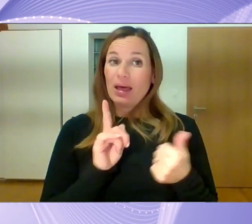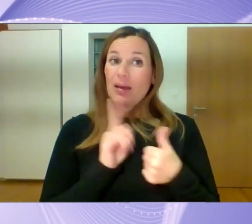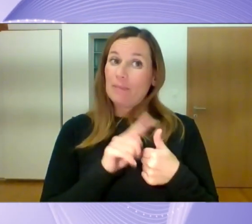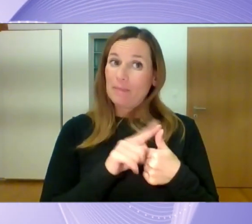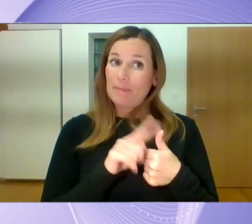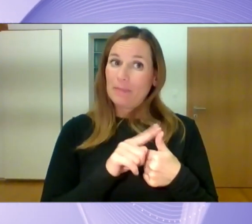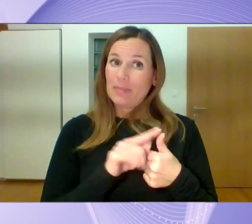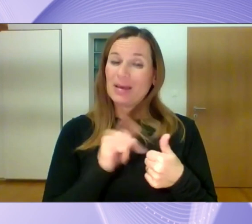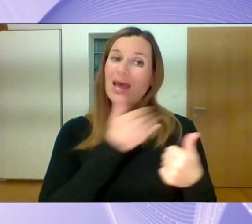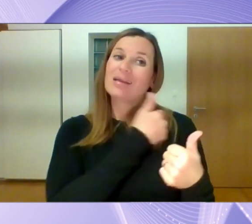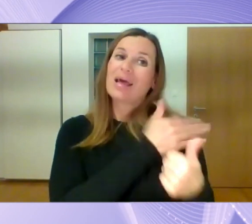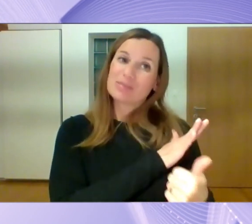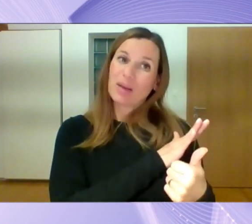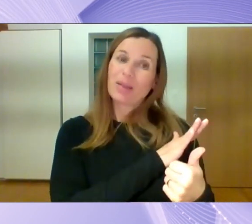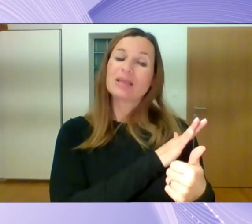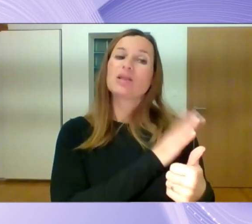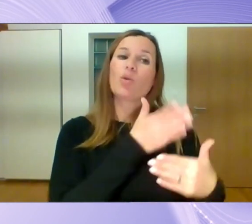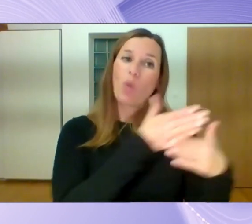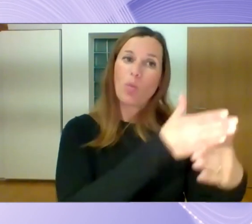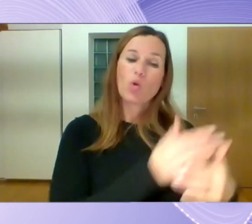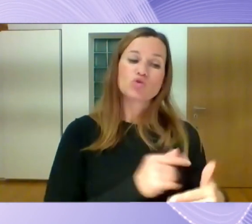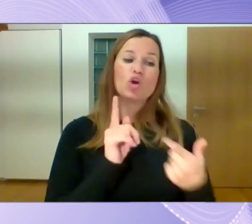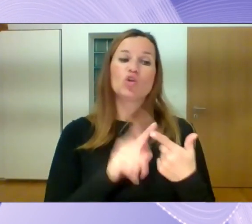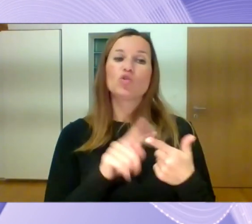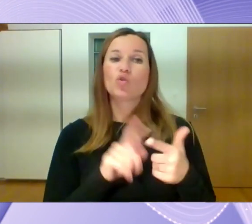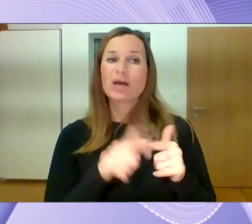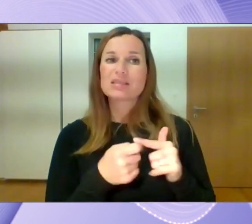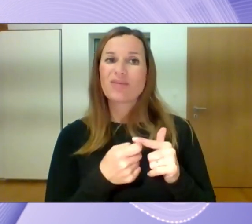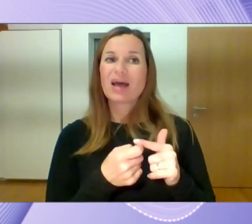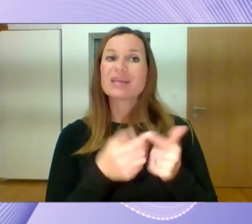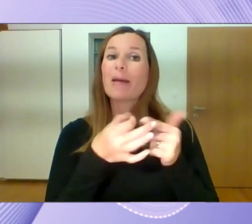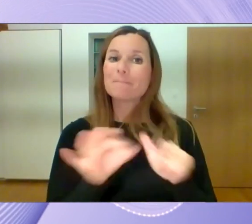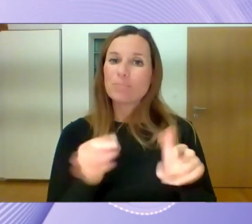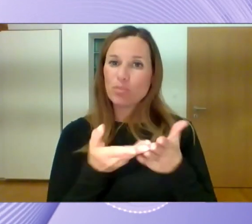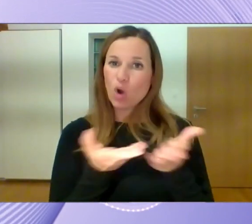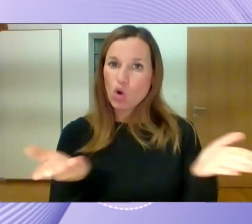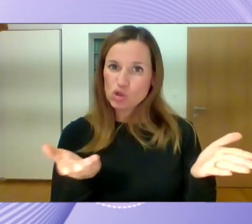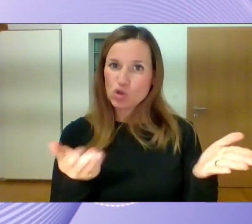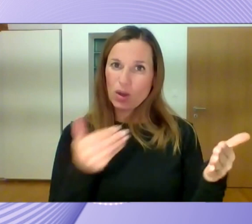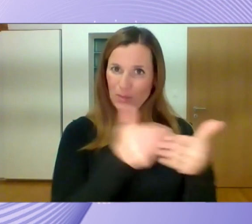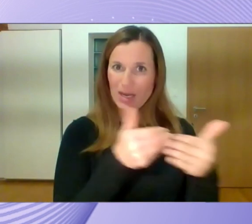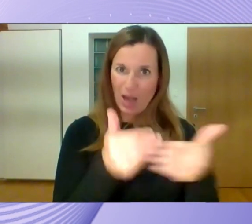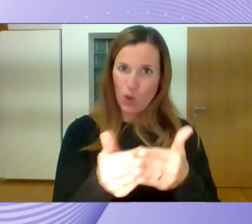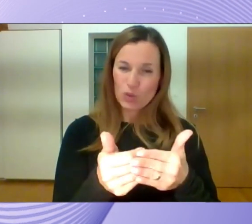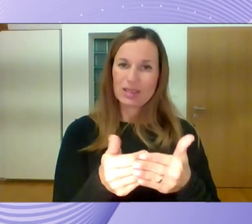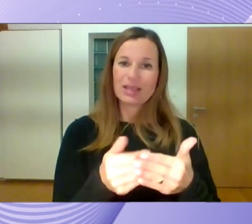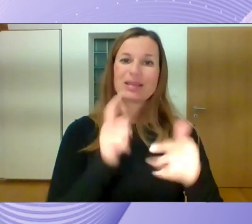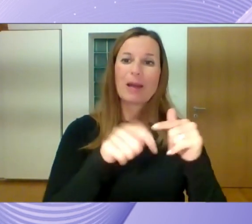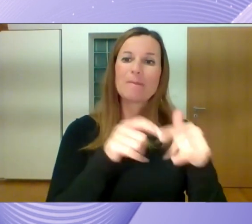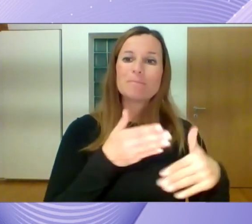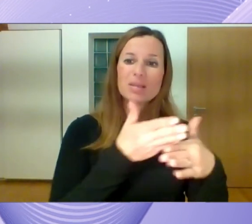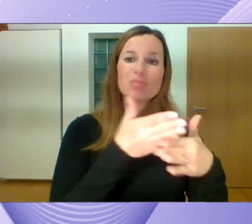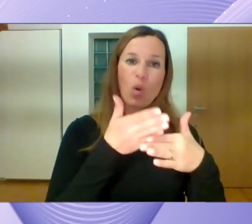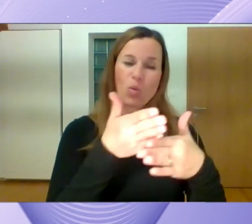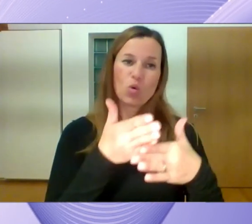je razbremenitev pomoč, druga stvar je prostor prilagoditi, pripomočke dobiti tiste, ki